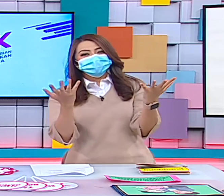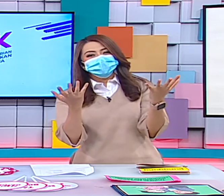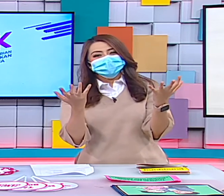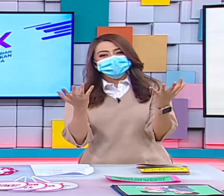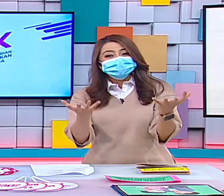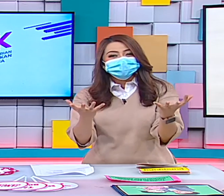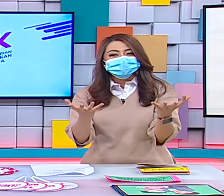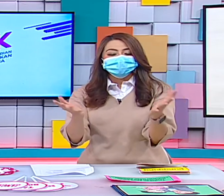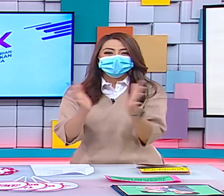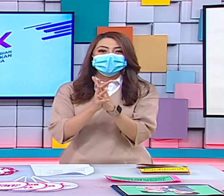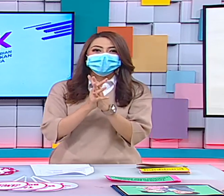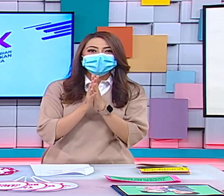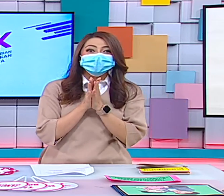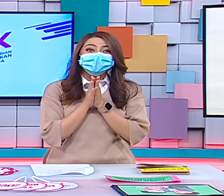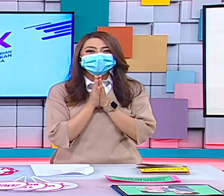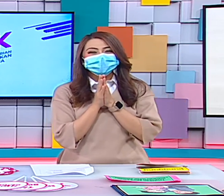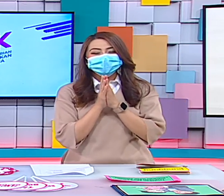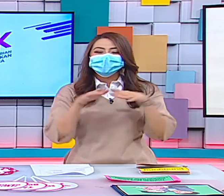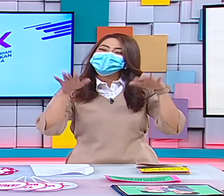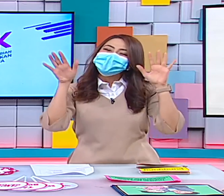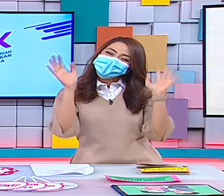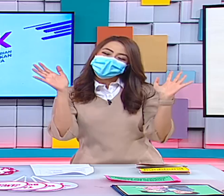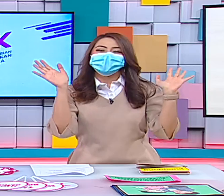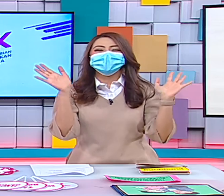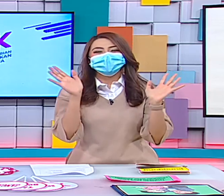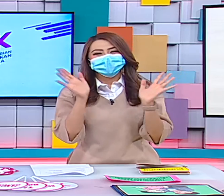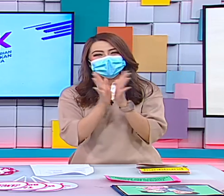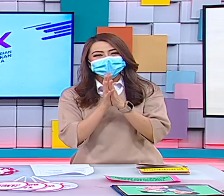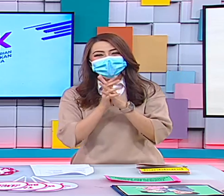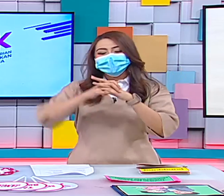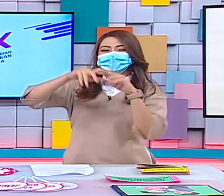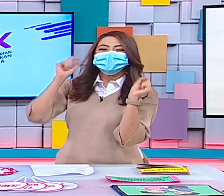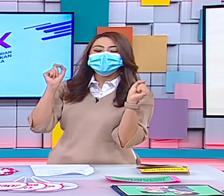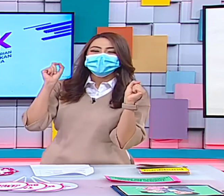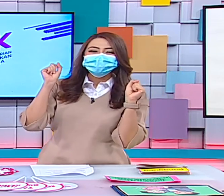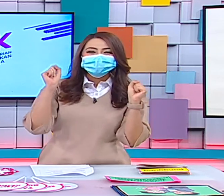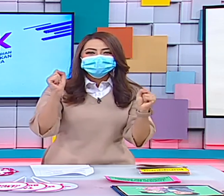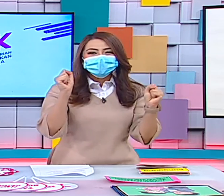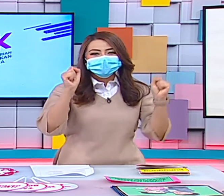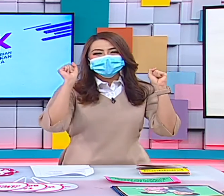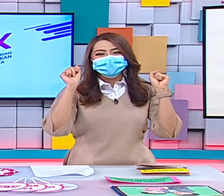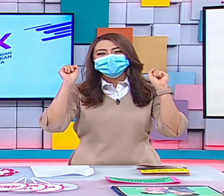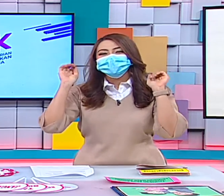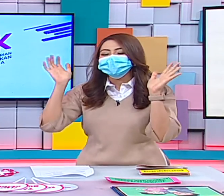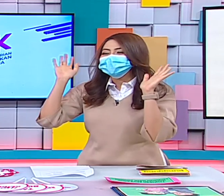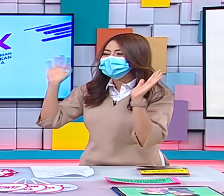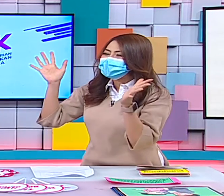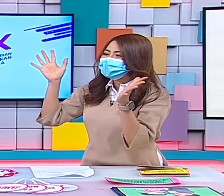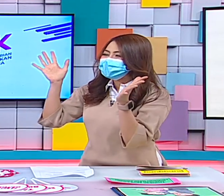Ellie berseorangan sahaja tetapi Kak Ellie ada cikgu-cikgu yang cantik hari ini akan teman Kak Ellie. Jadi kita nak menjemput Cikgu